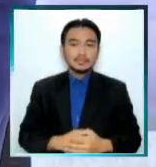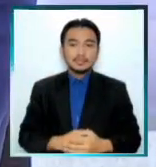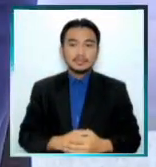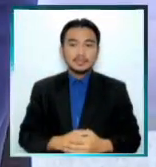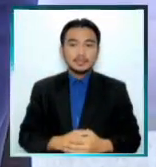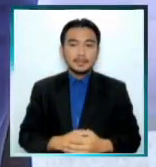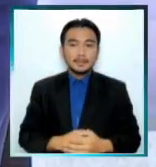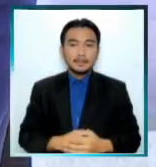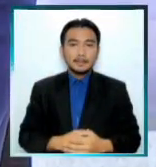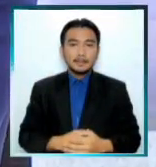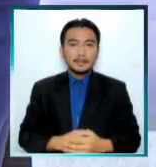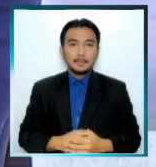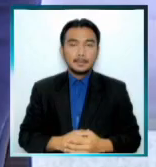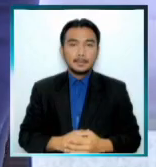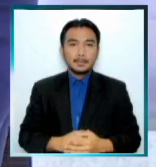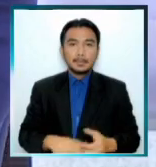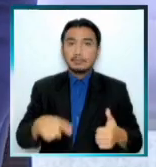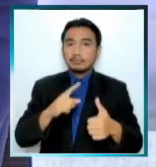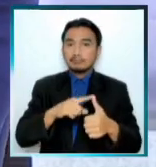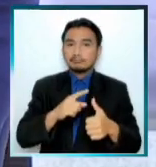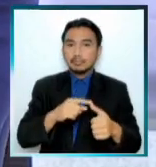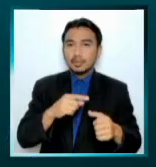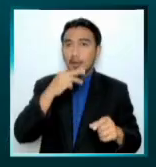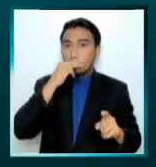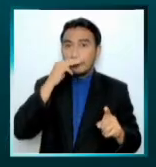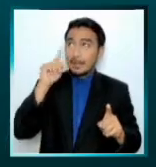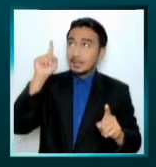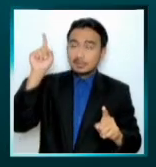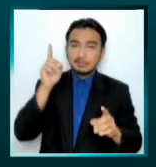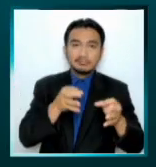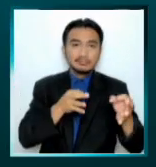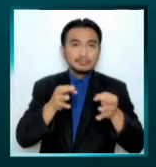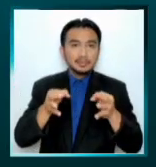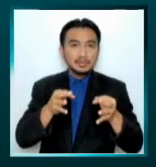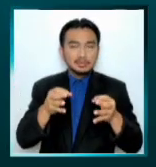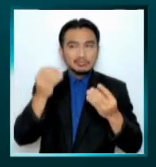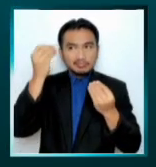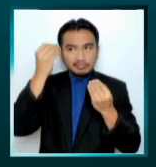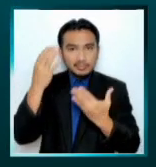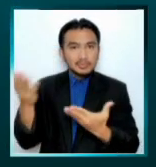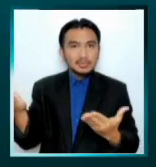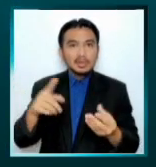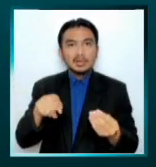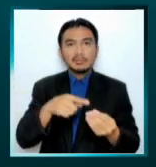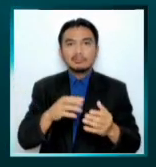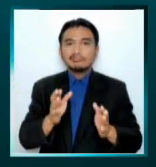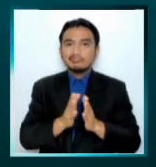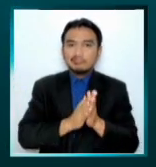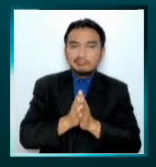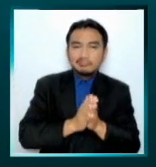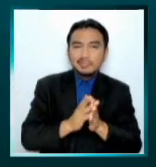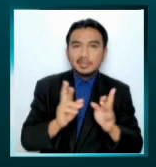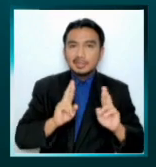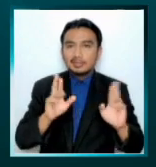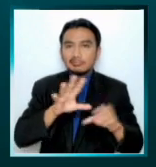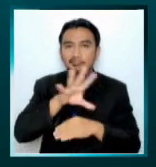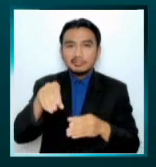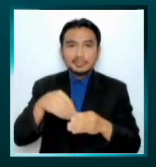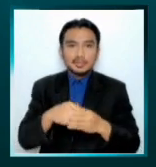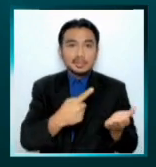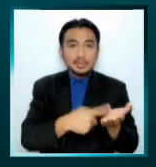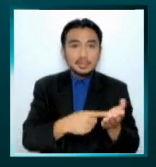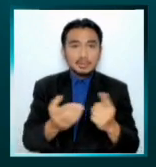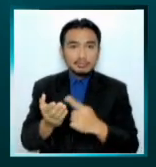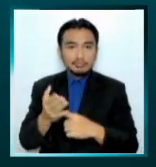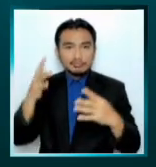Si Senator Manny Pacquiao sinabi sa isang pahayag na handa at excited na raw siyang makibahagi sa presidential debates.